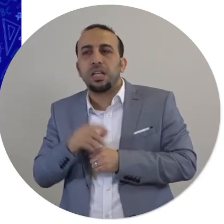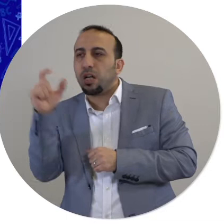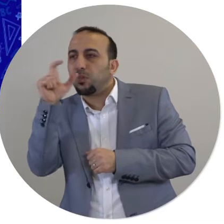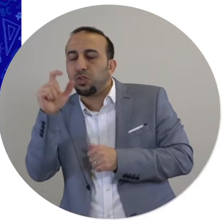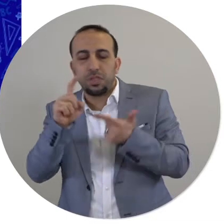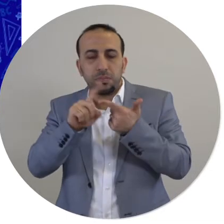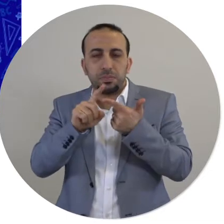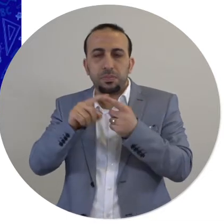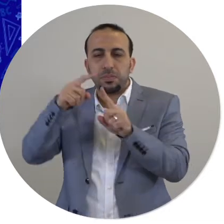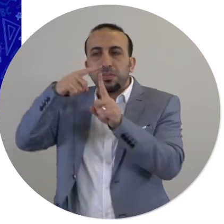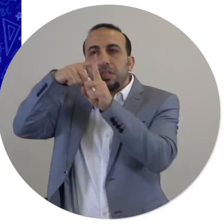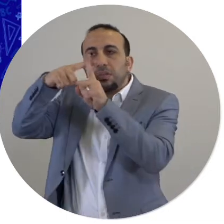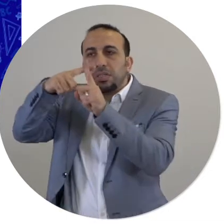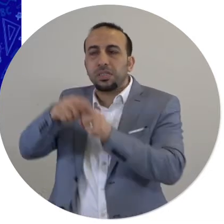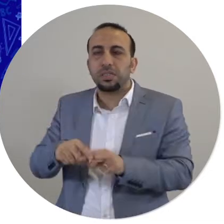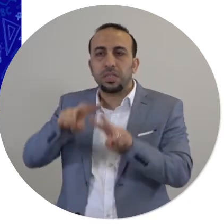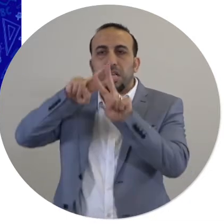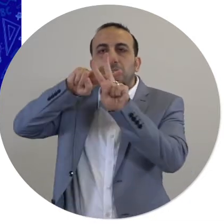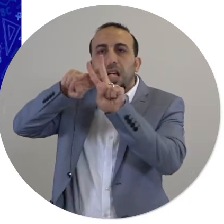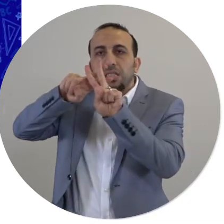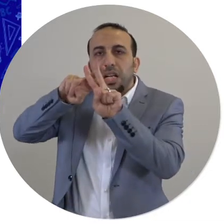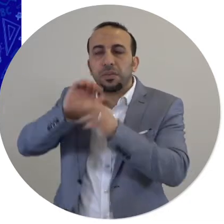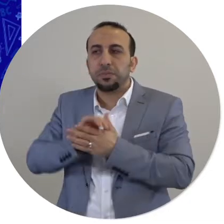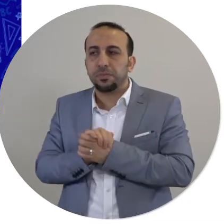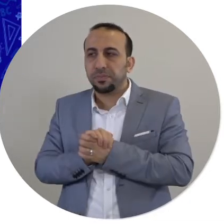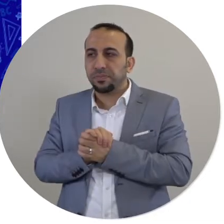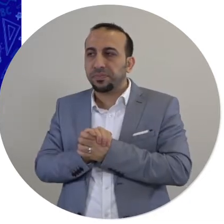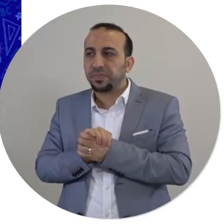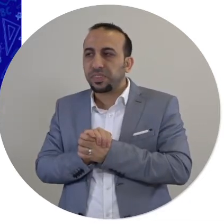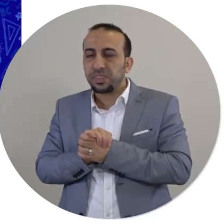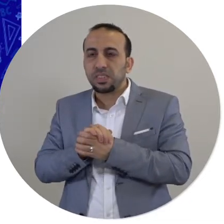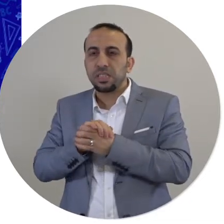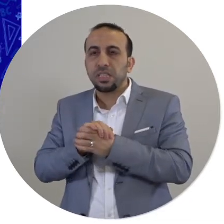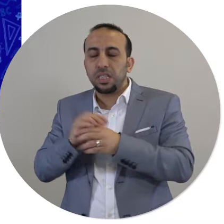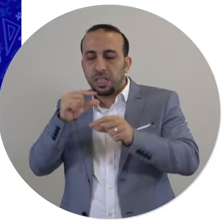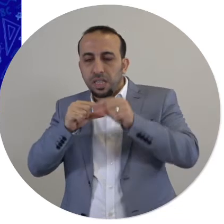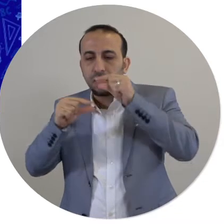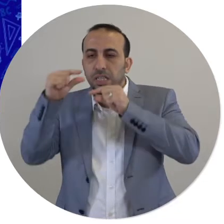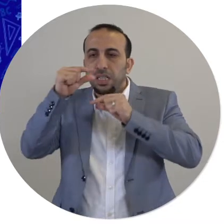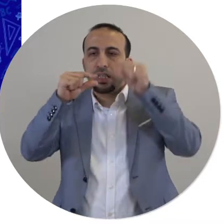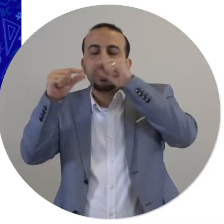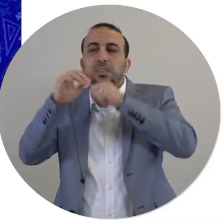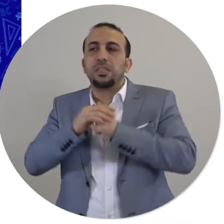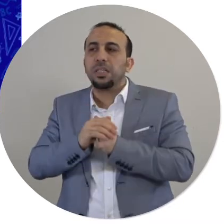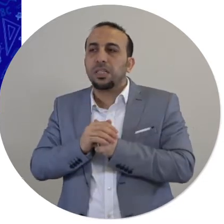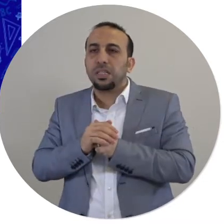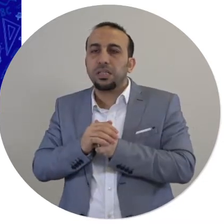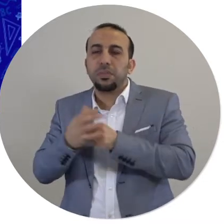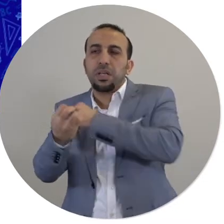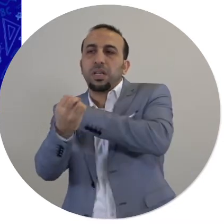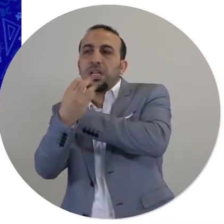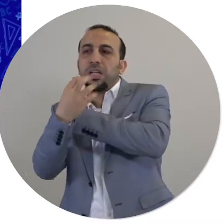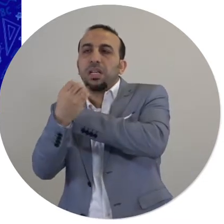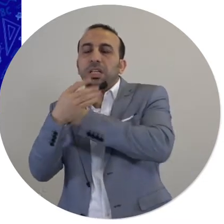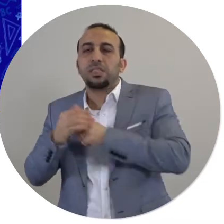مؤهل دراسي حصل عليه الفرد، مثلا من فئة الحاصلين على الشهادة الابتدائية، فئة الحاصلين على الشهادة المتوسطة،